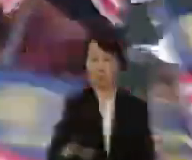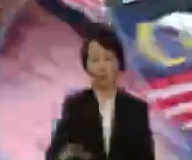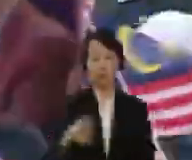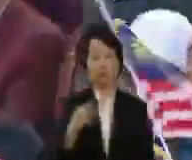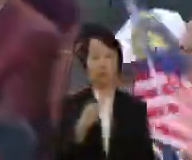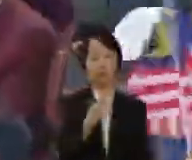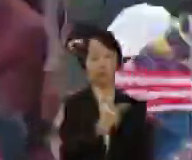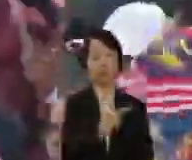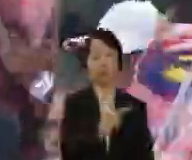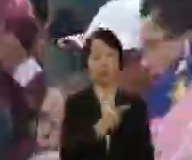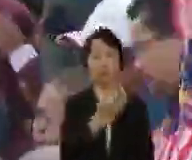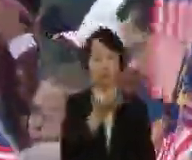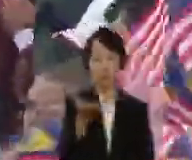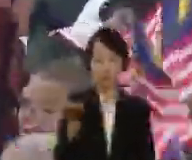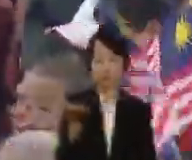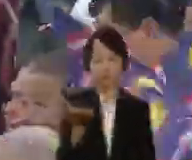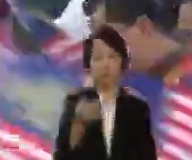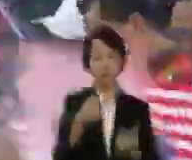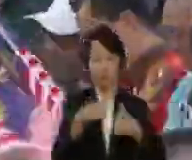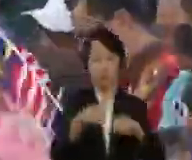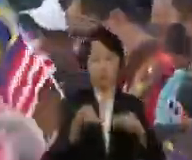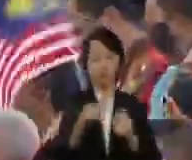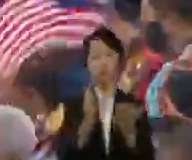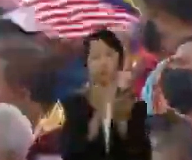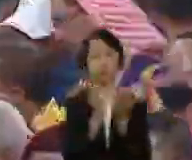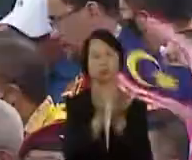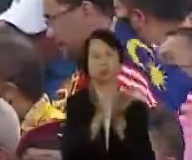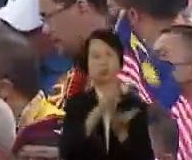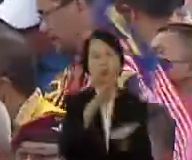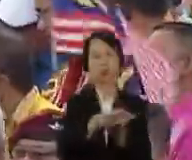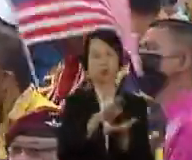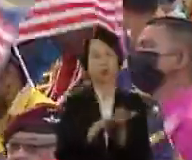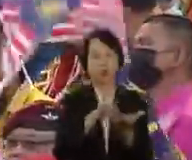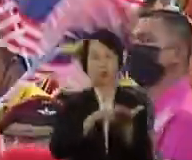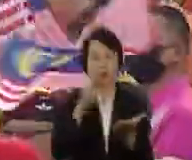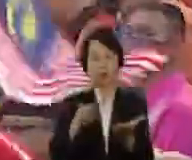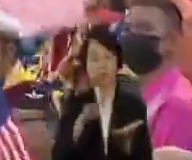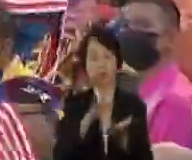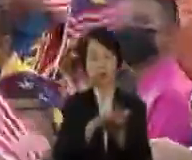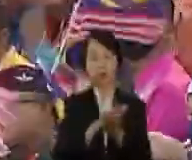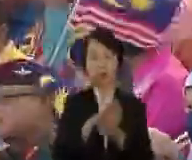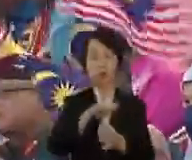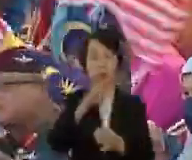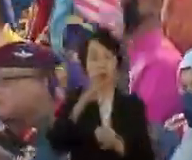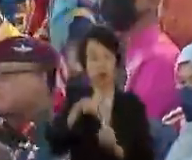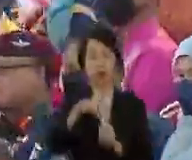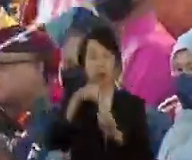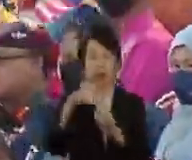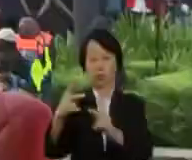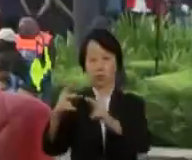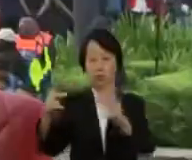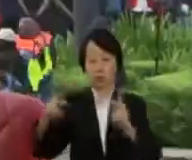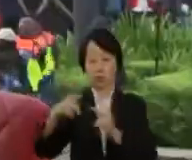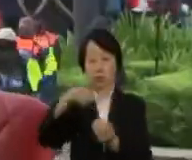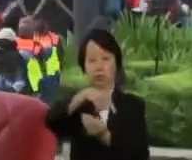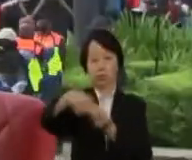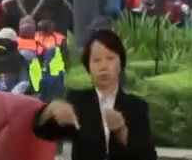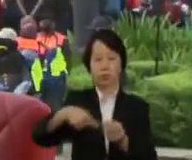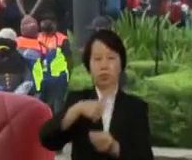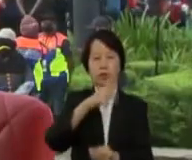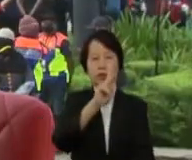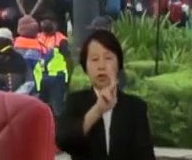kita yang masih lagi belajar di sekolah rendah dan menengah, yeah, terutama di kawasan di sekitar Lembah